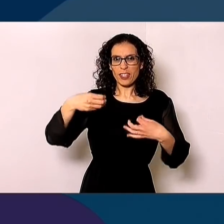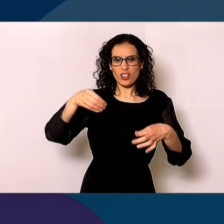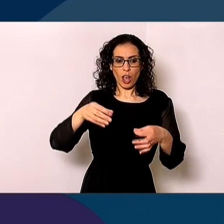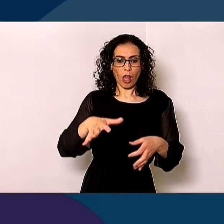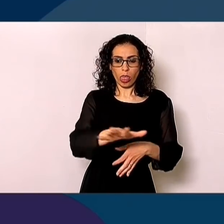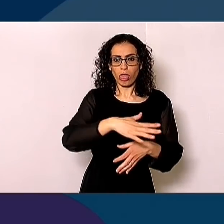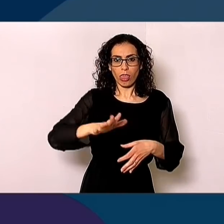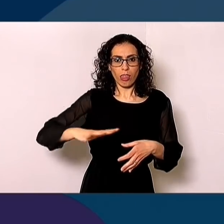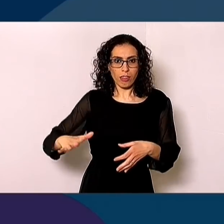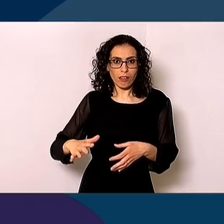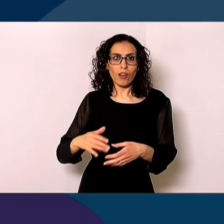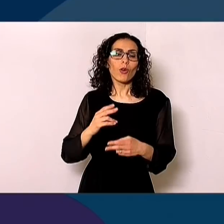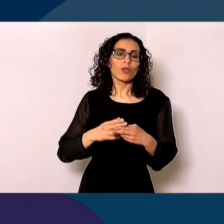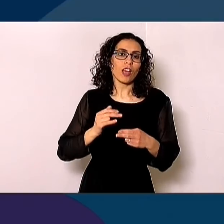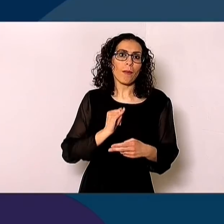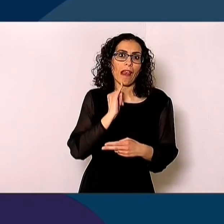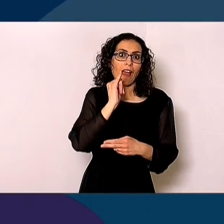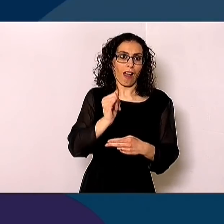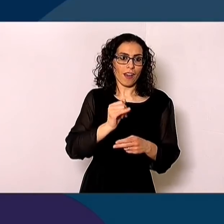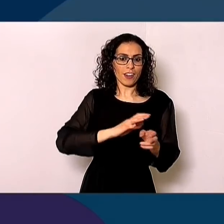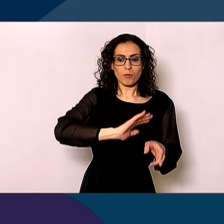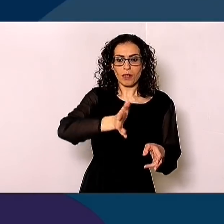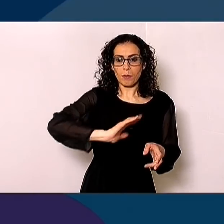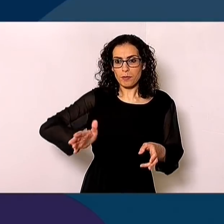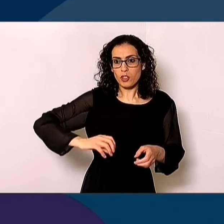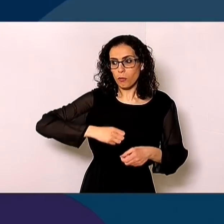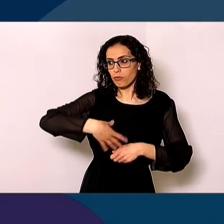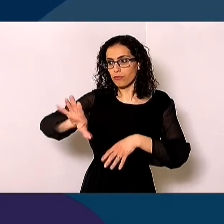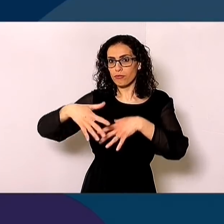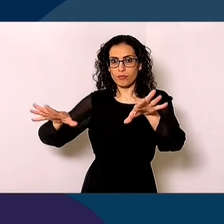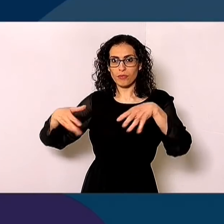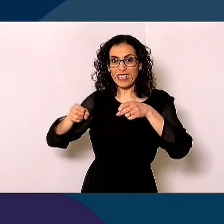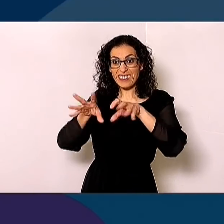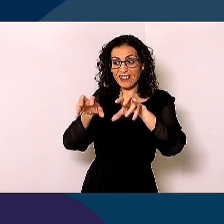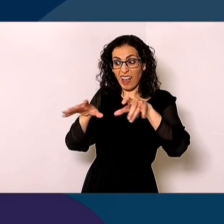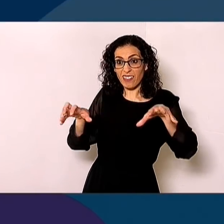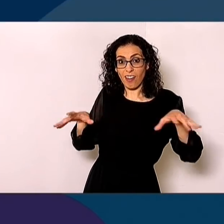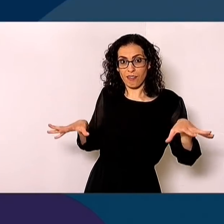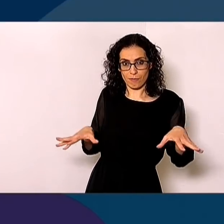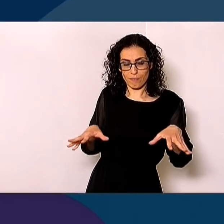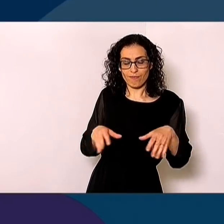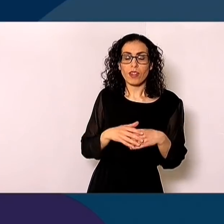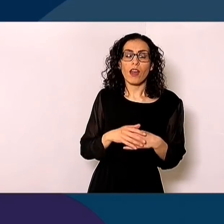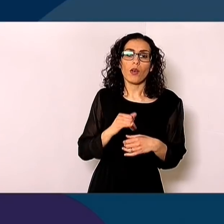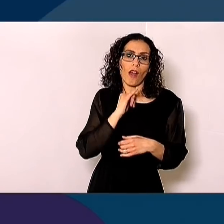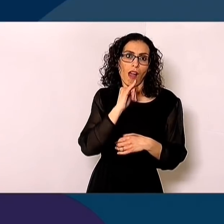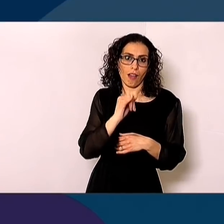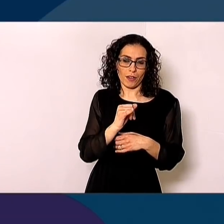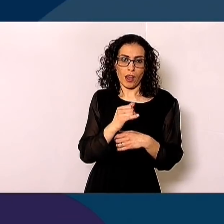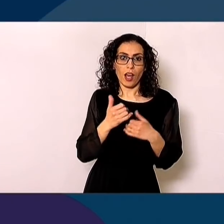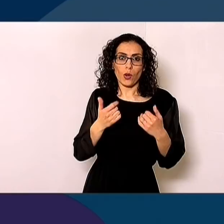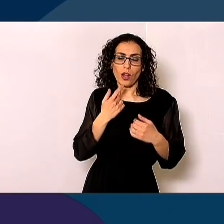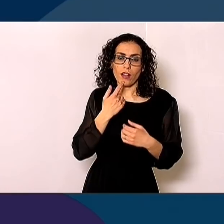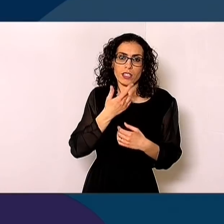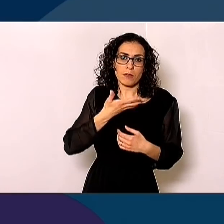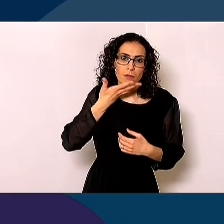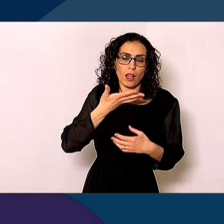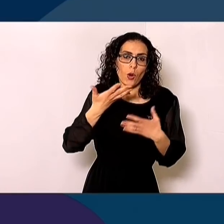inti li inti ma toħloqx iktar it-tajjar pereżempju iktar minn dawn il-mikrobi. Allura dak huma aħna nimxu